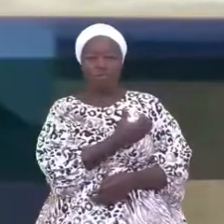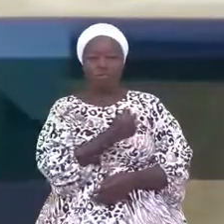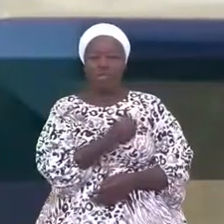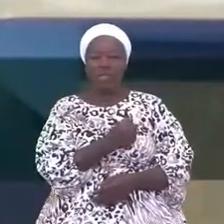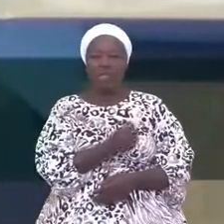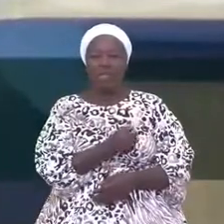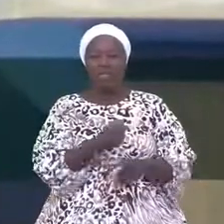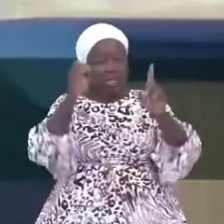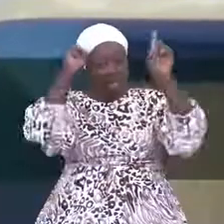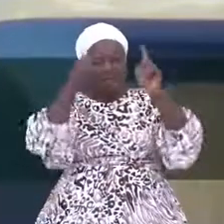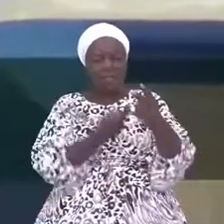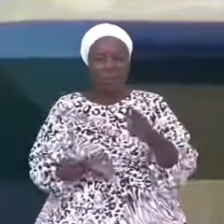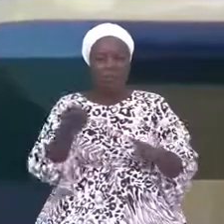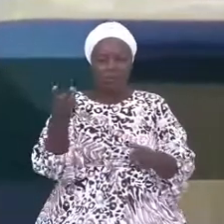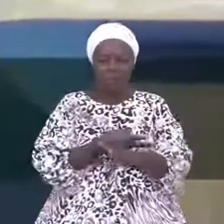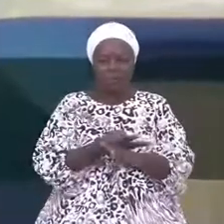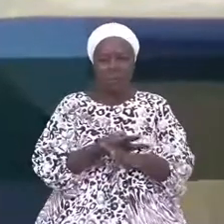toutes les âmes.